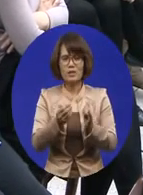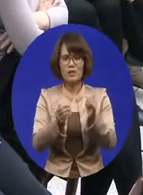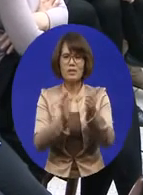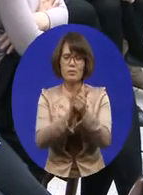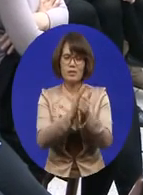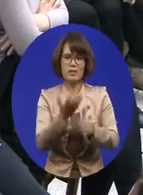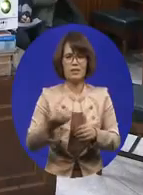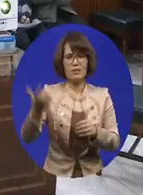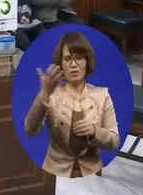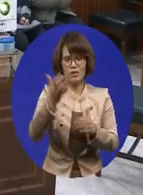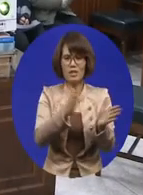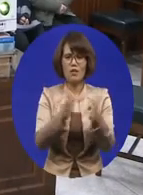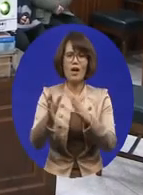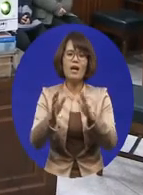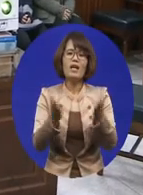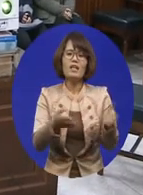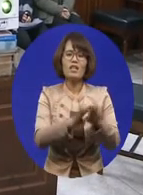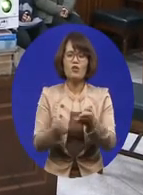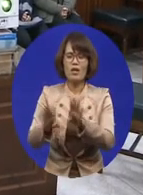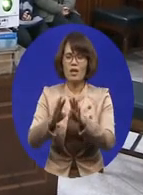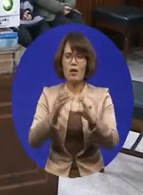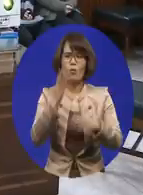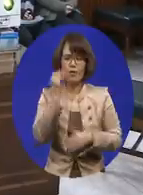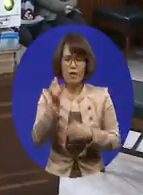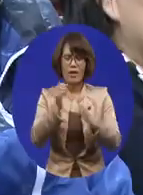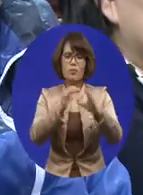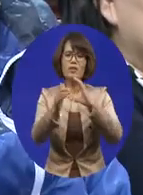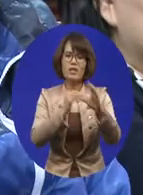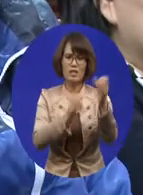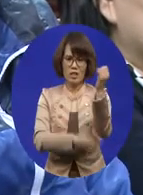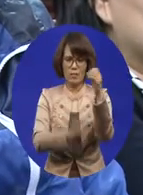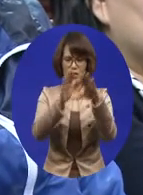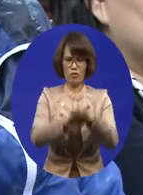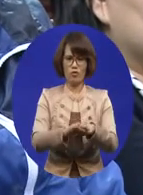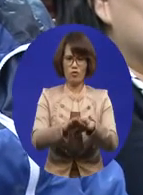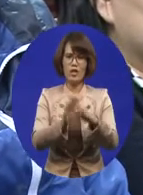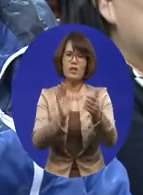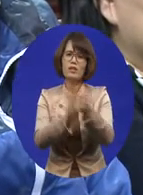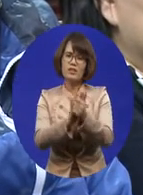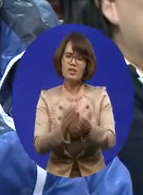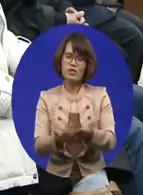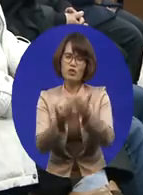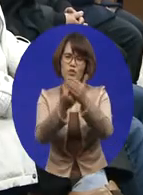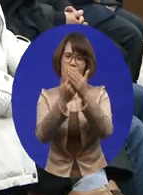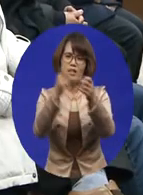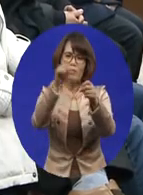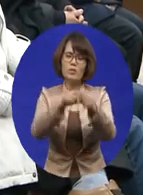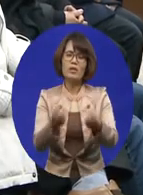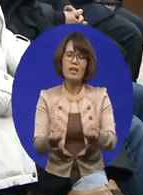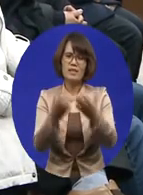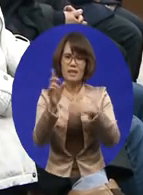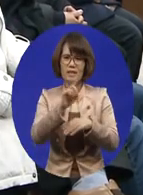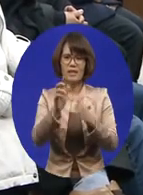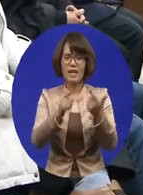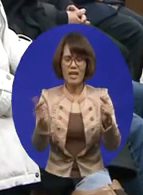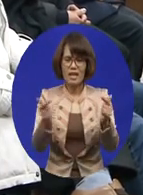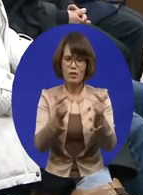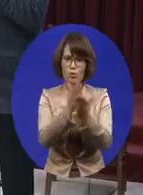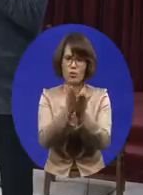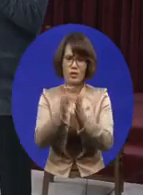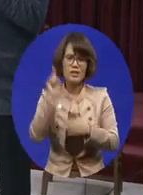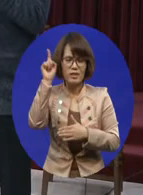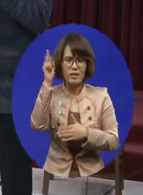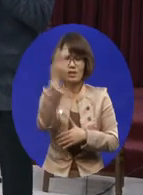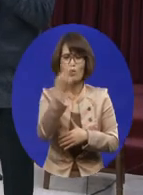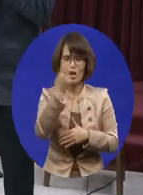질적 성장과 각 기관 간 원활한 커뮤니케이션에 기반을 둔 협력 증진을 위해 마련된 이날 행사에서는 다양한 유형의